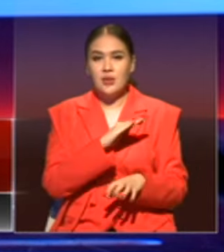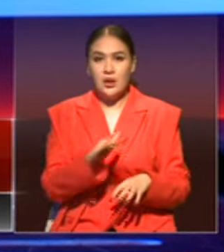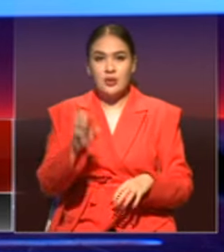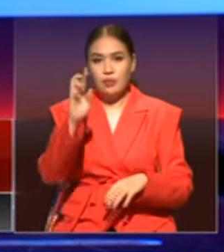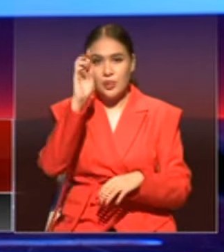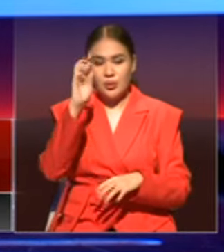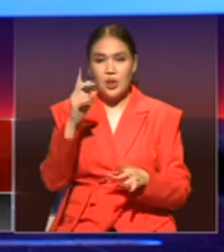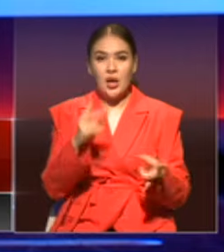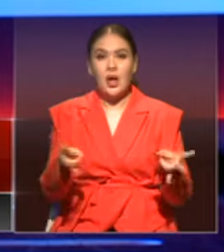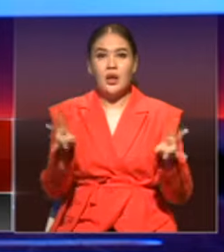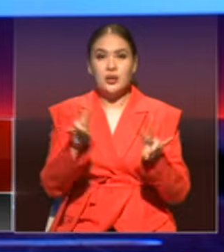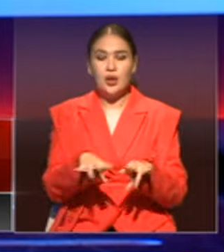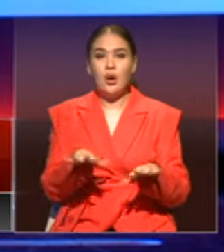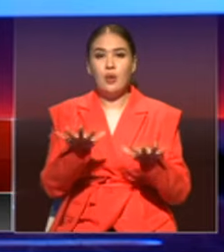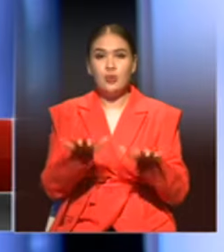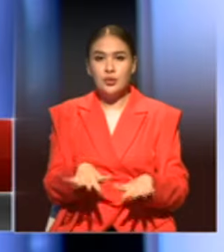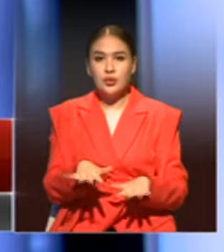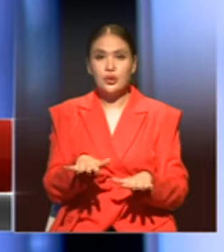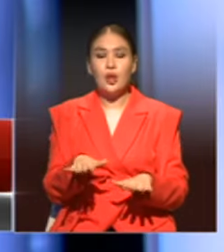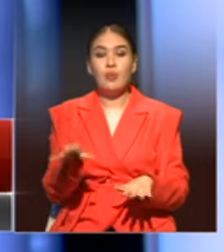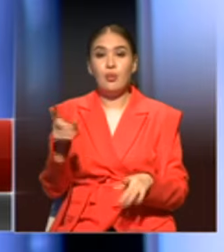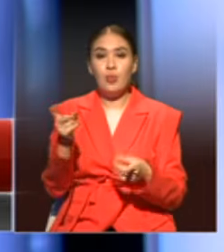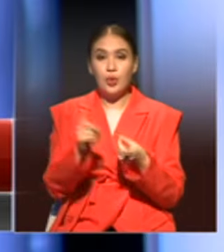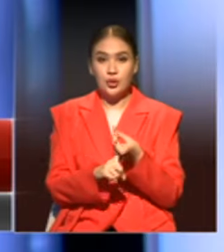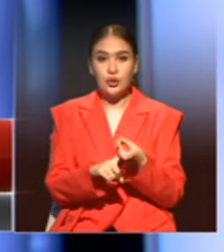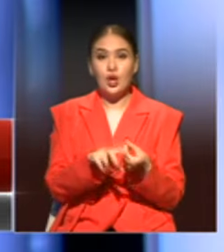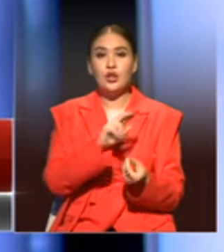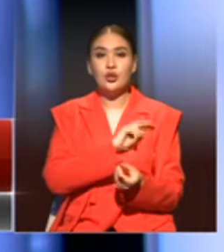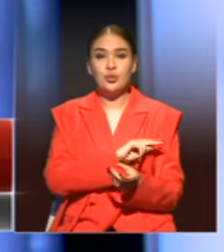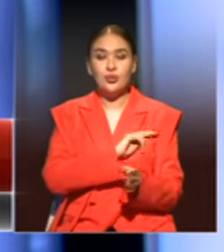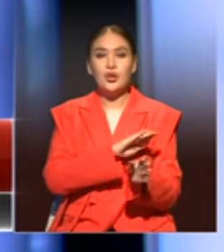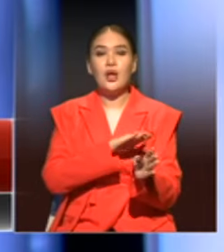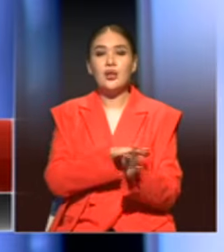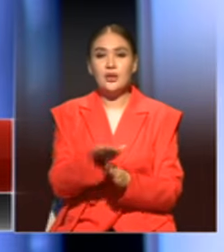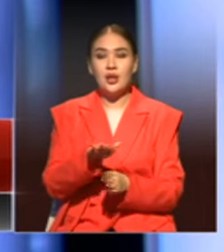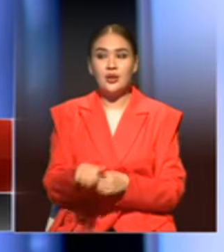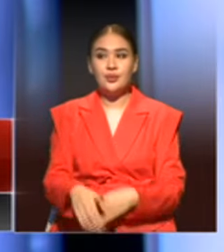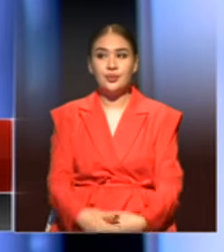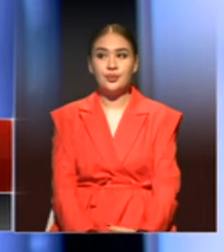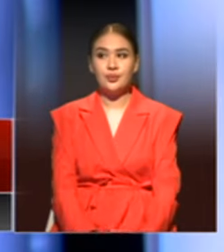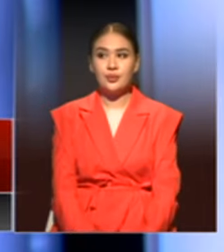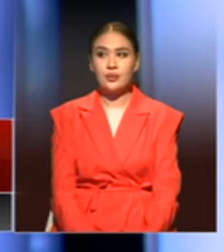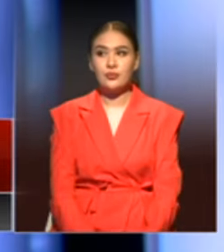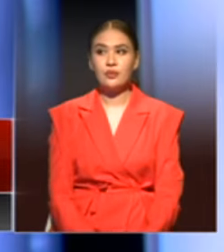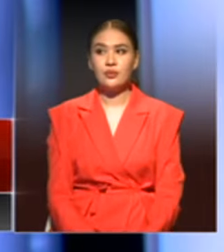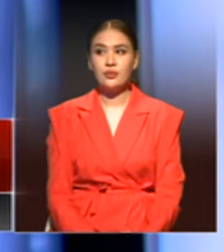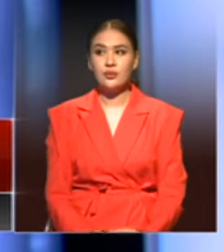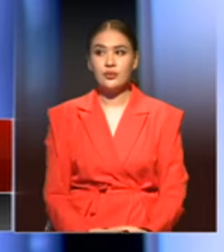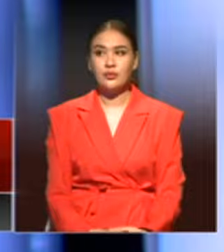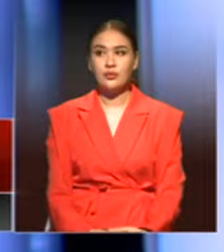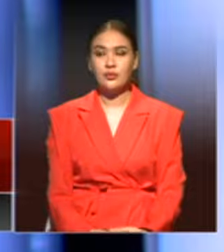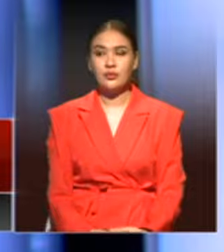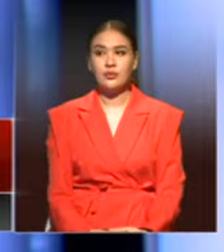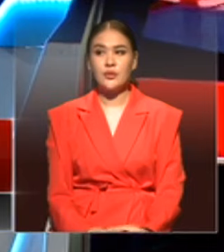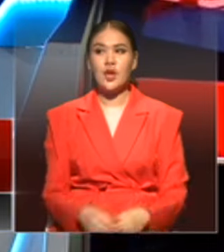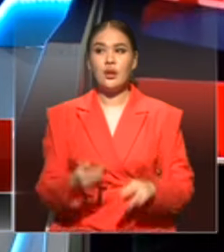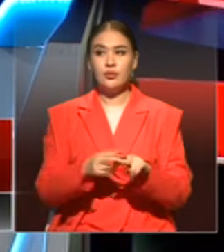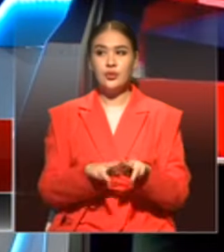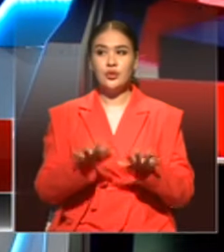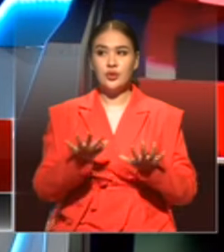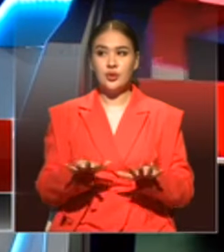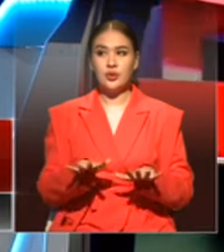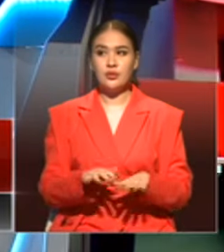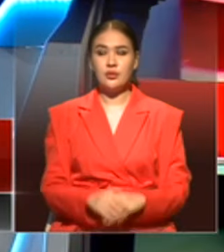тасталған қалдықтар орнын жою бойынша жұмыстар атқарылатын болады алдағы уақытта. Бұл енді министрліктің. Бұл жерде